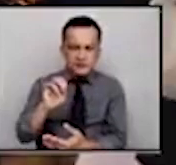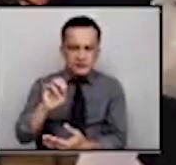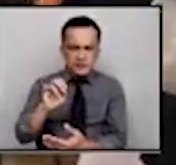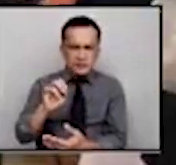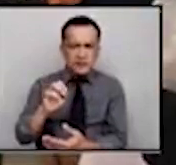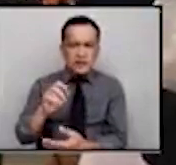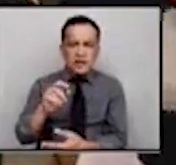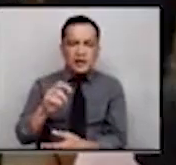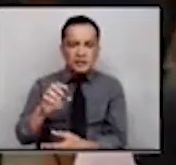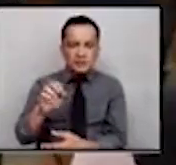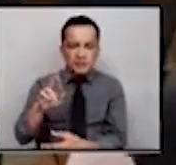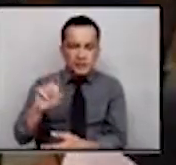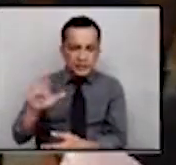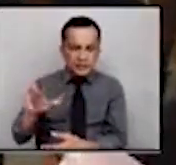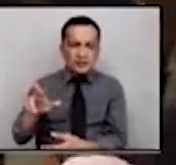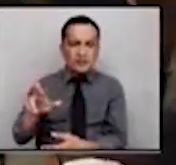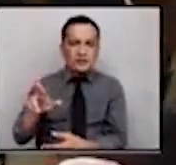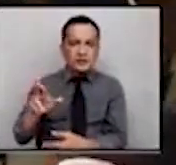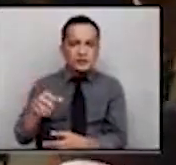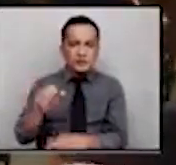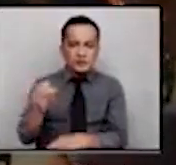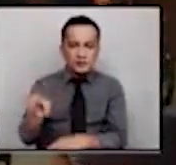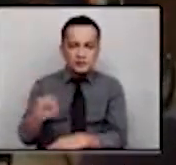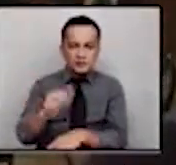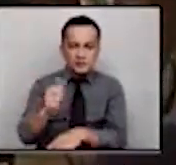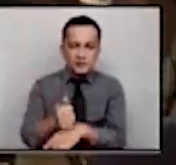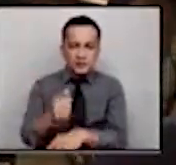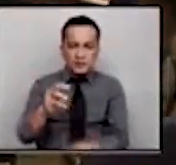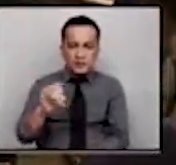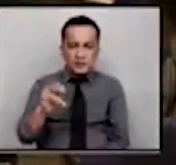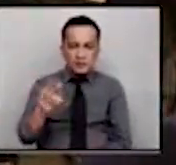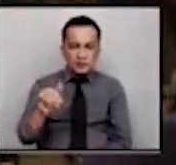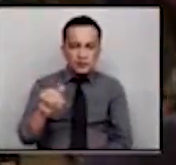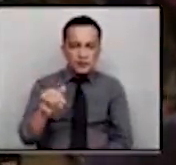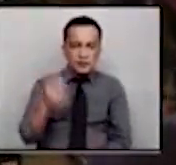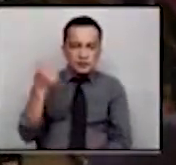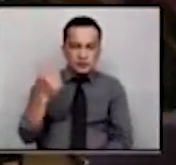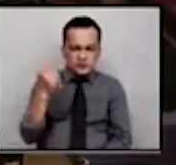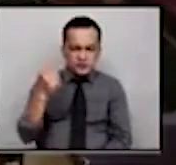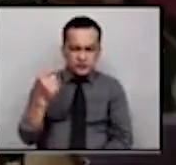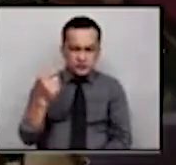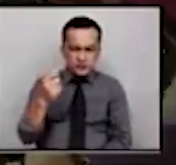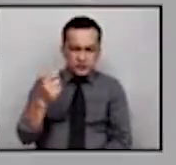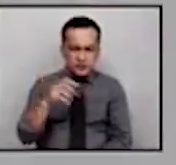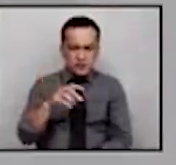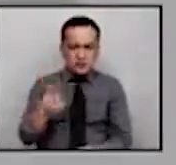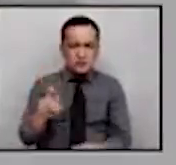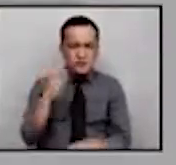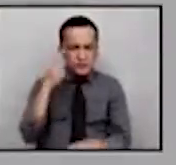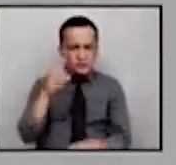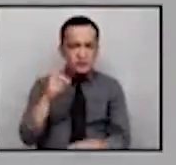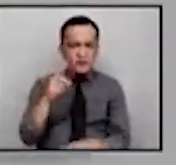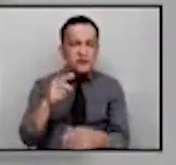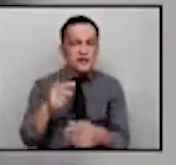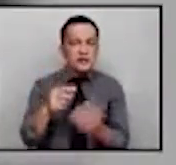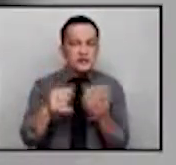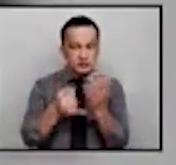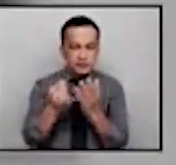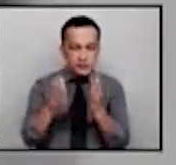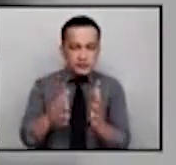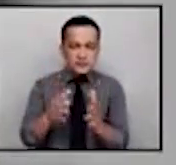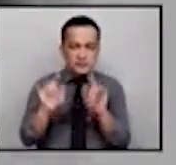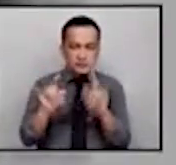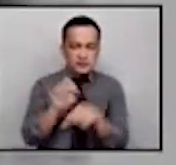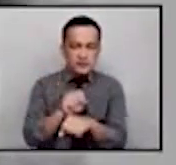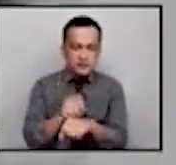ng mandatory insurance coverage at hazard pay sa mga journalists at media field workers. Kabilang na